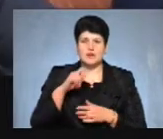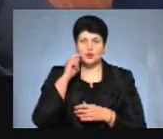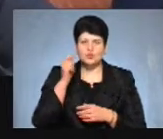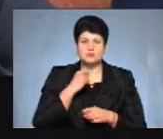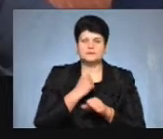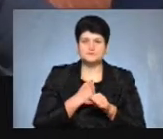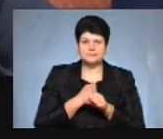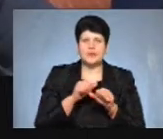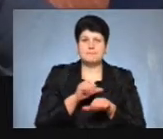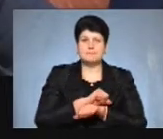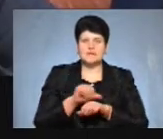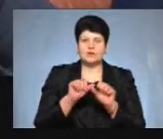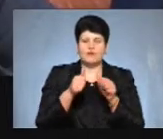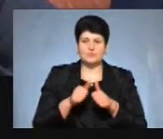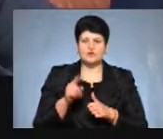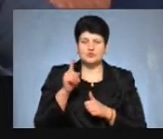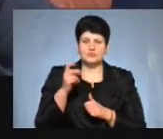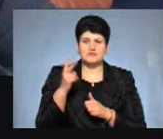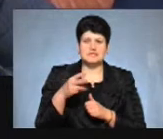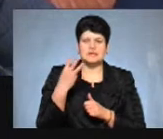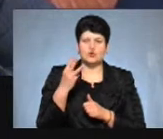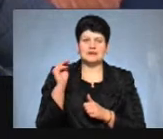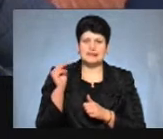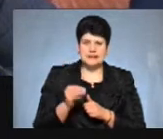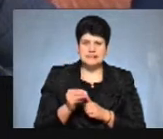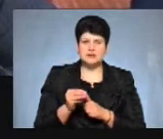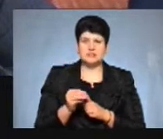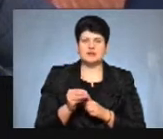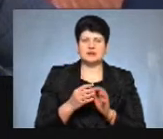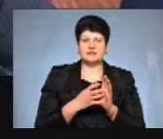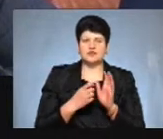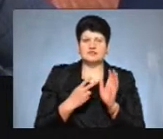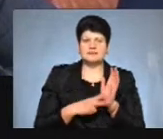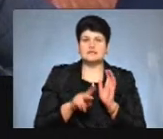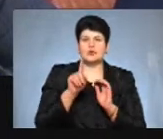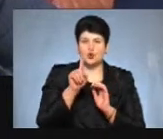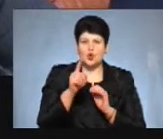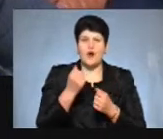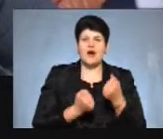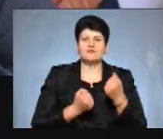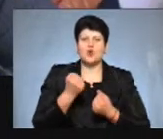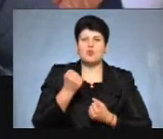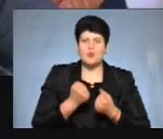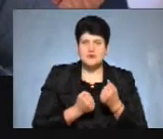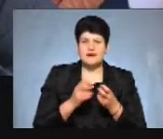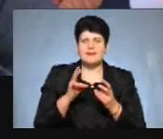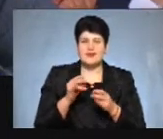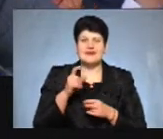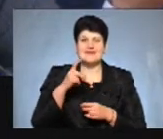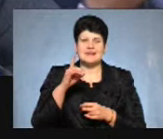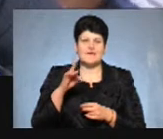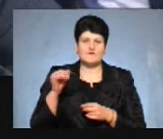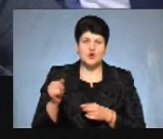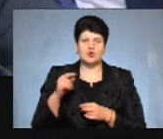здійснили митне оформлення 123 971 автомобіля на єврономерах.